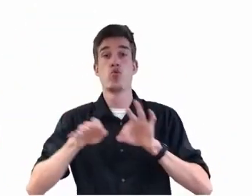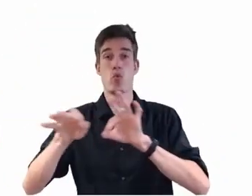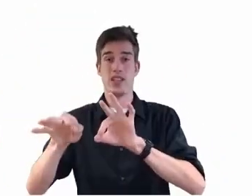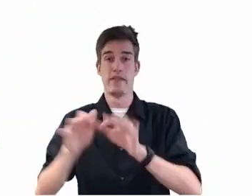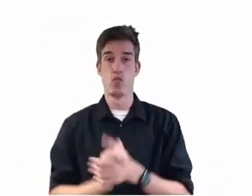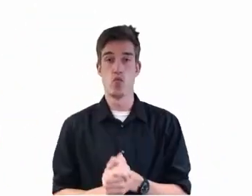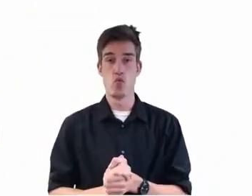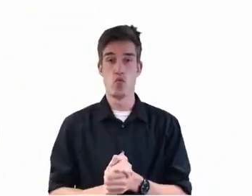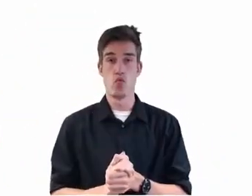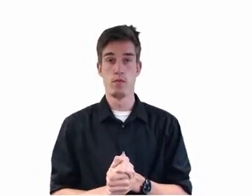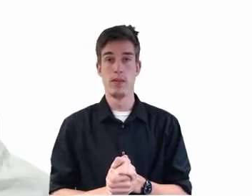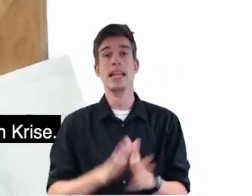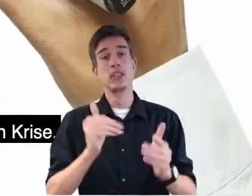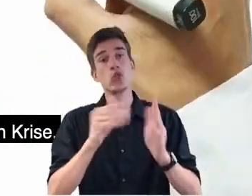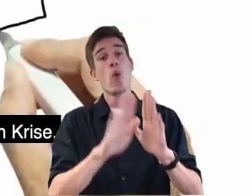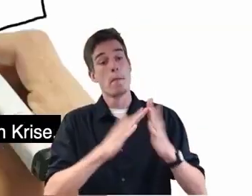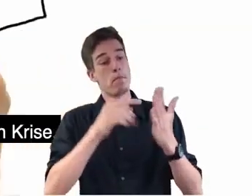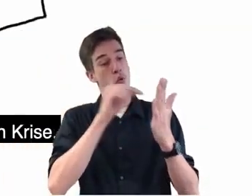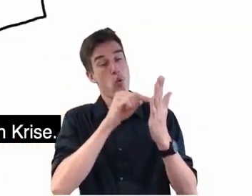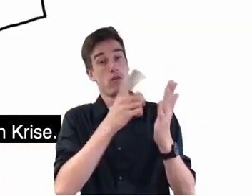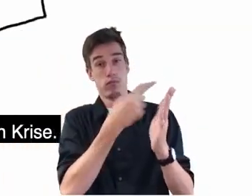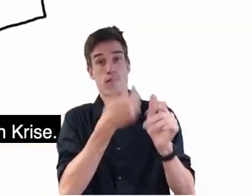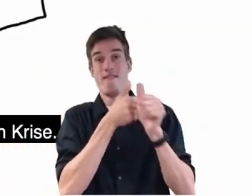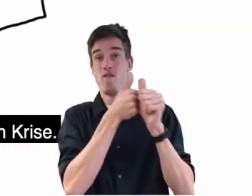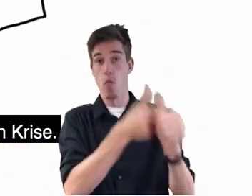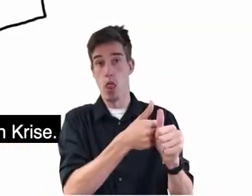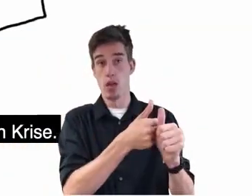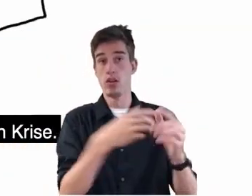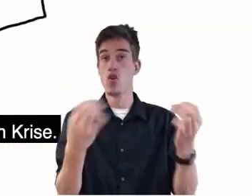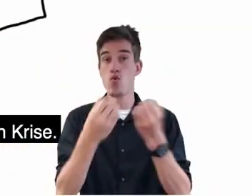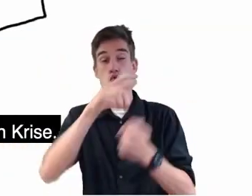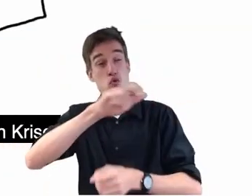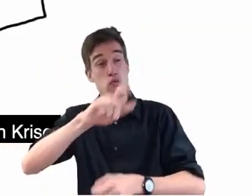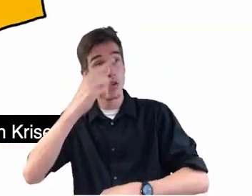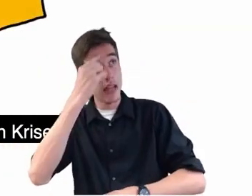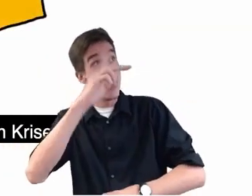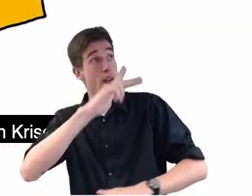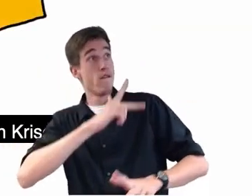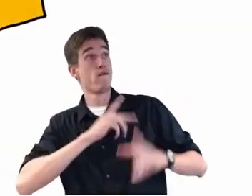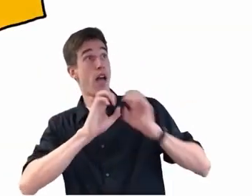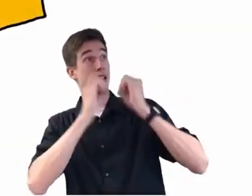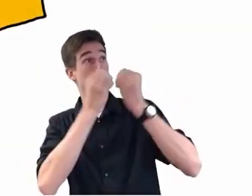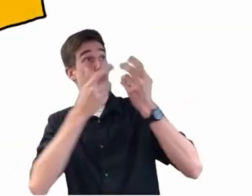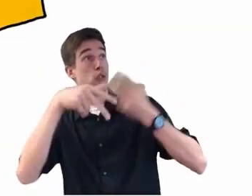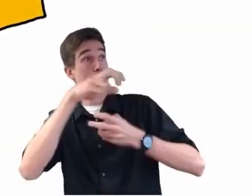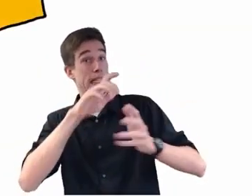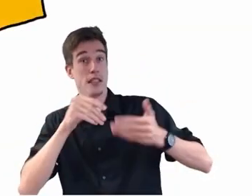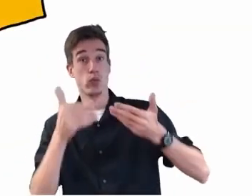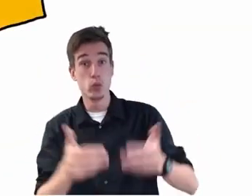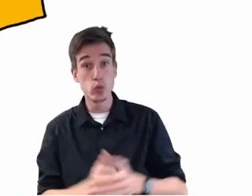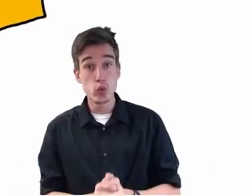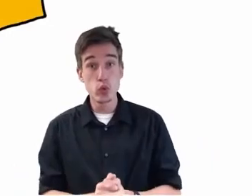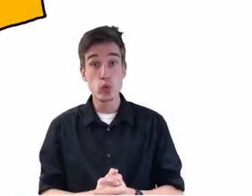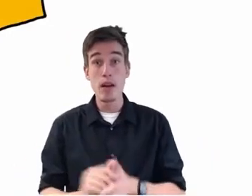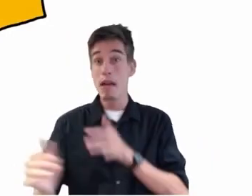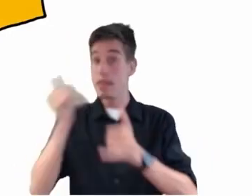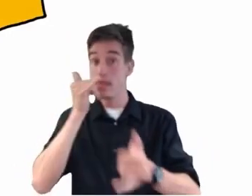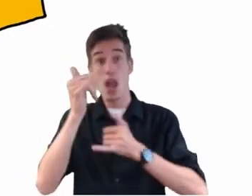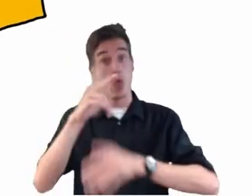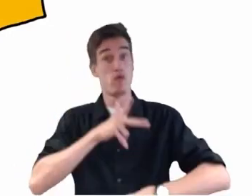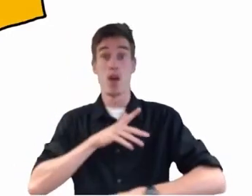aber das drehbuch wird die übung gesteuert es erzeugt bei den übenden den eindruck einer echten krise die telefone laufen heiß